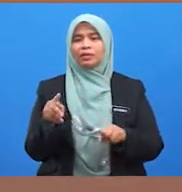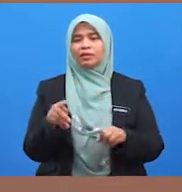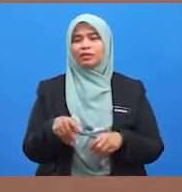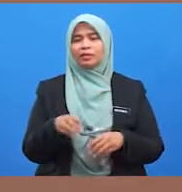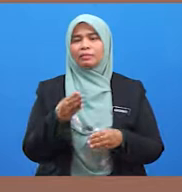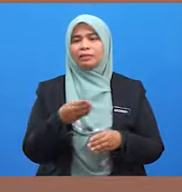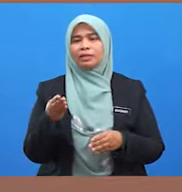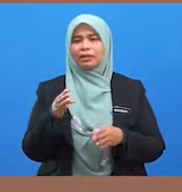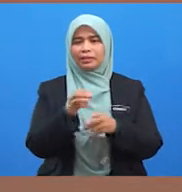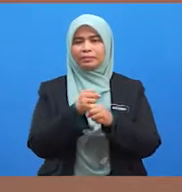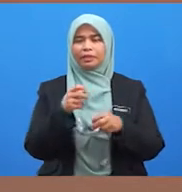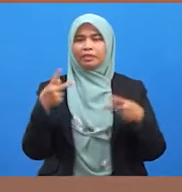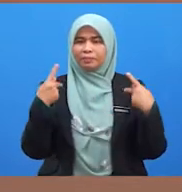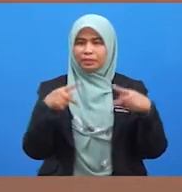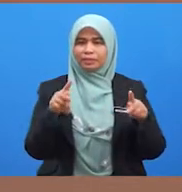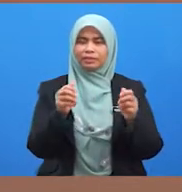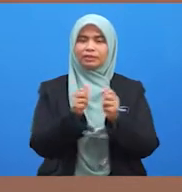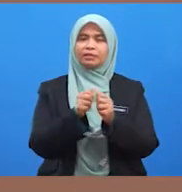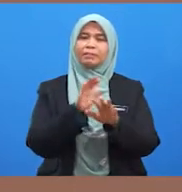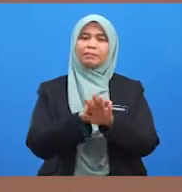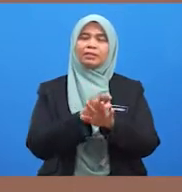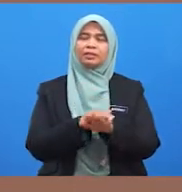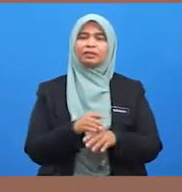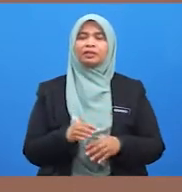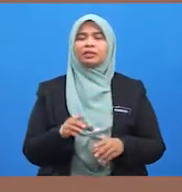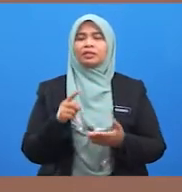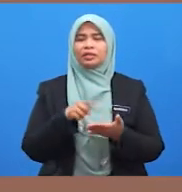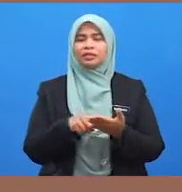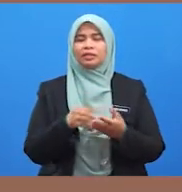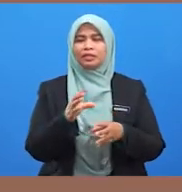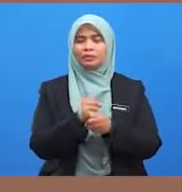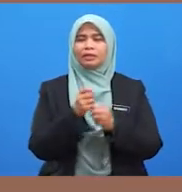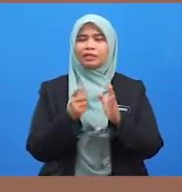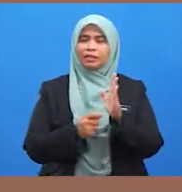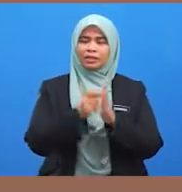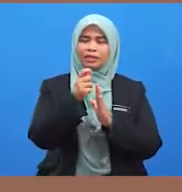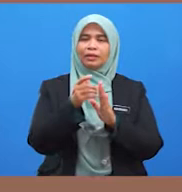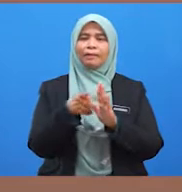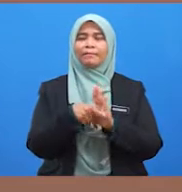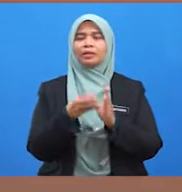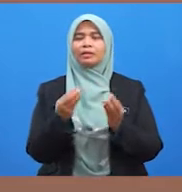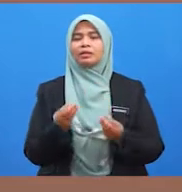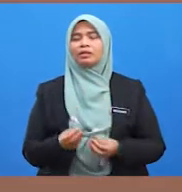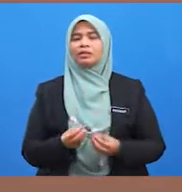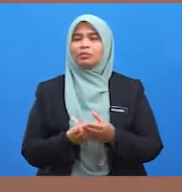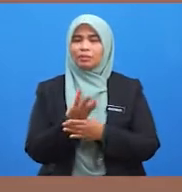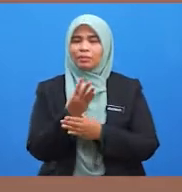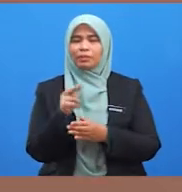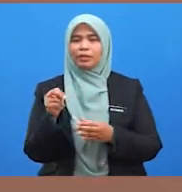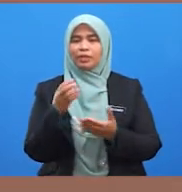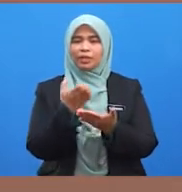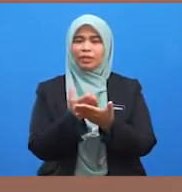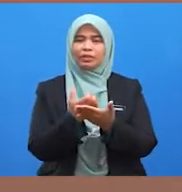produk dapat dipasarkan dengan banyak dan ini sekaligus meningkatkan pertumbuhan